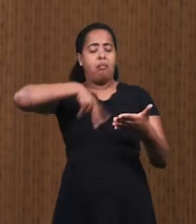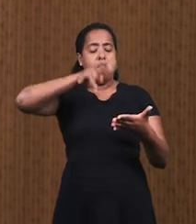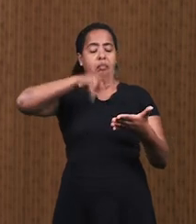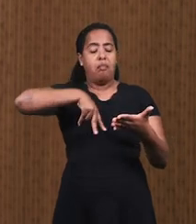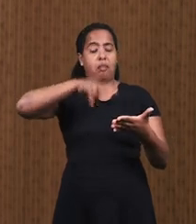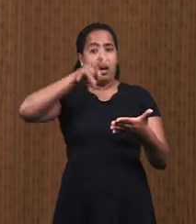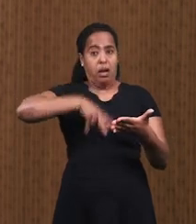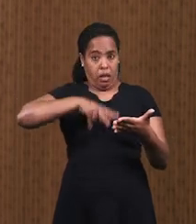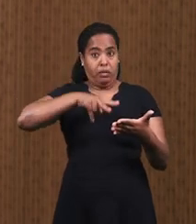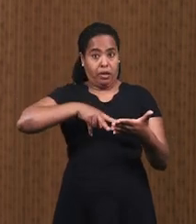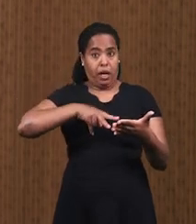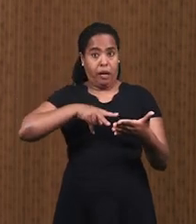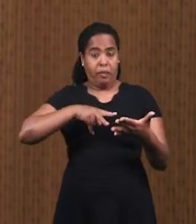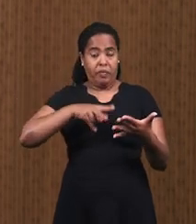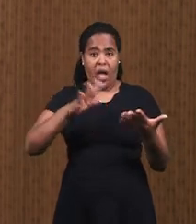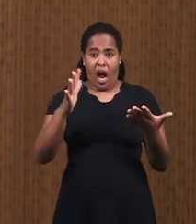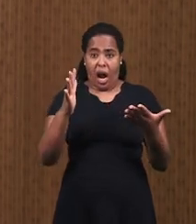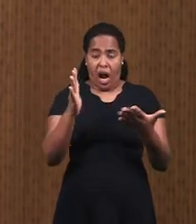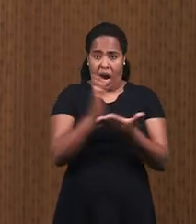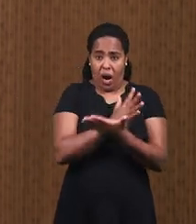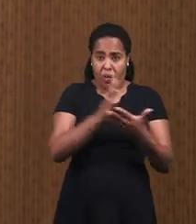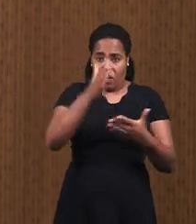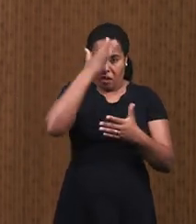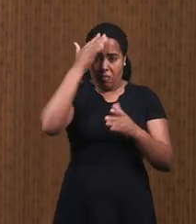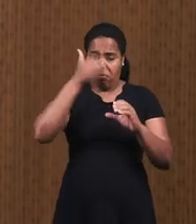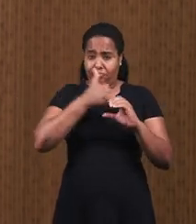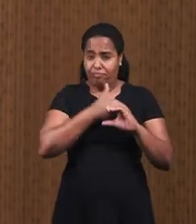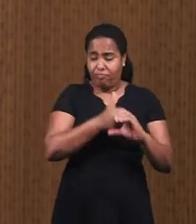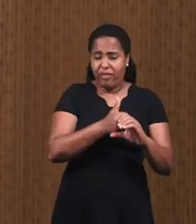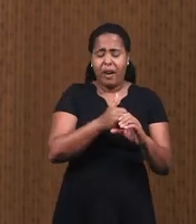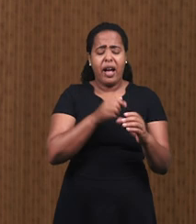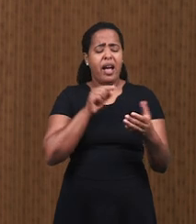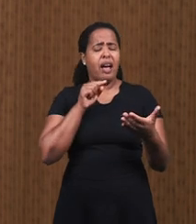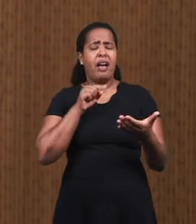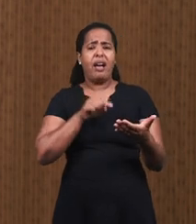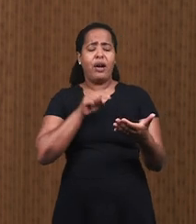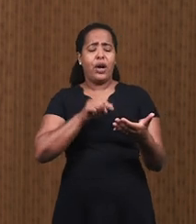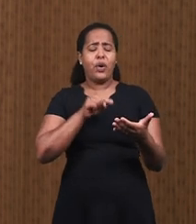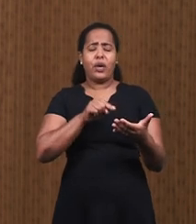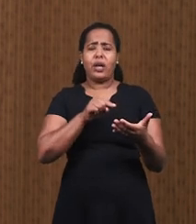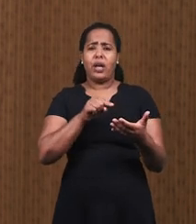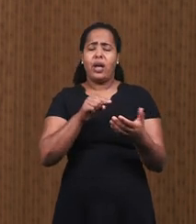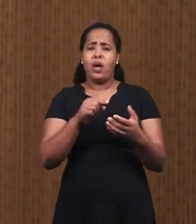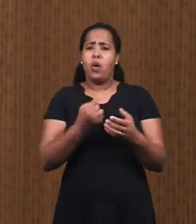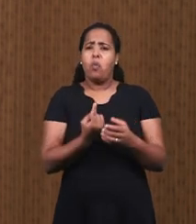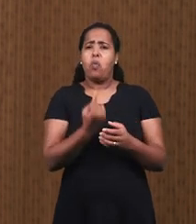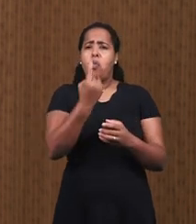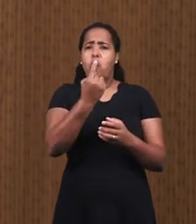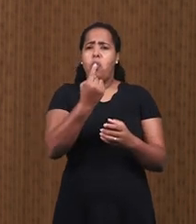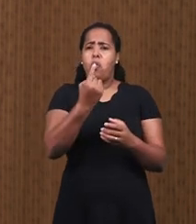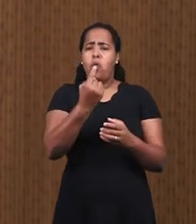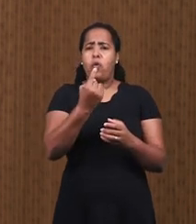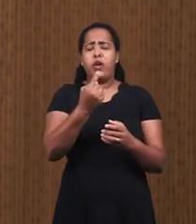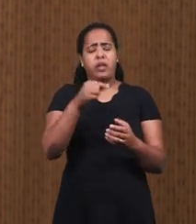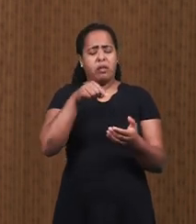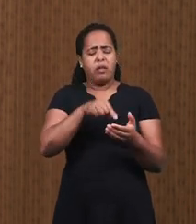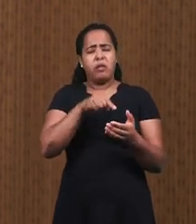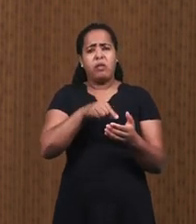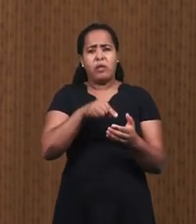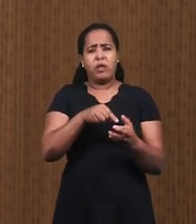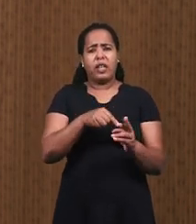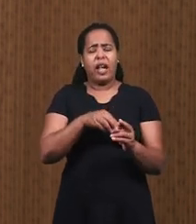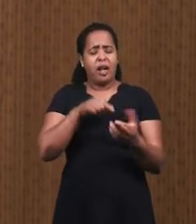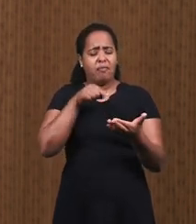lu. Quelques chrétiens disent, ou la grande majorité disent que c'est la